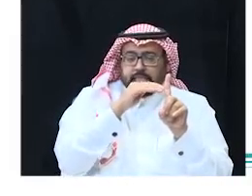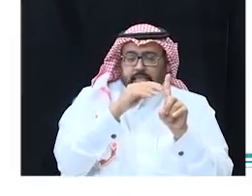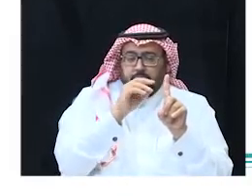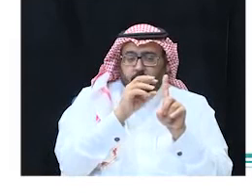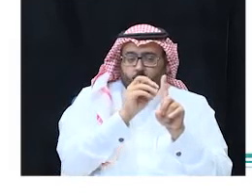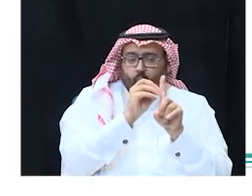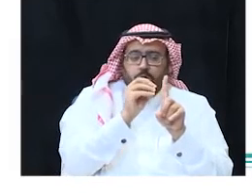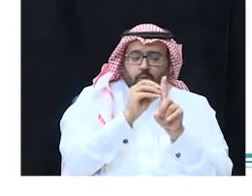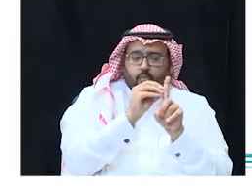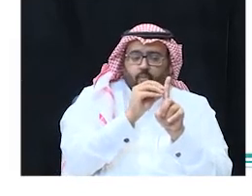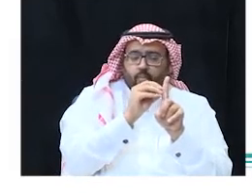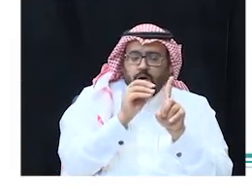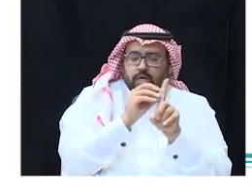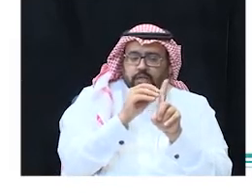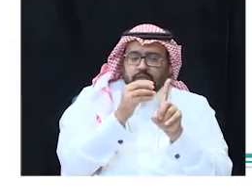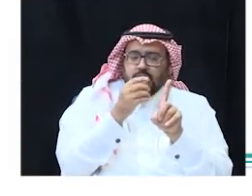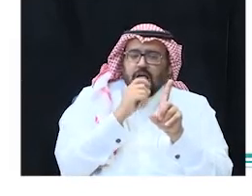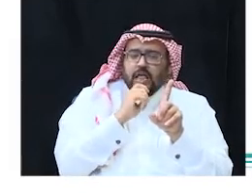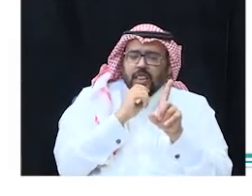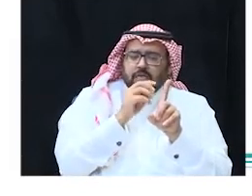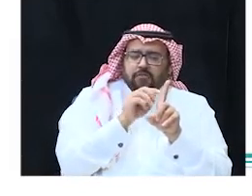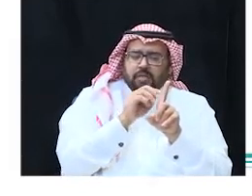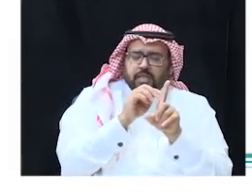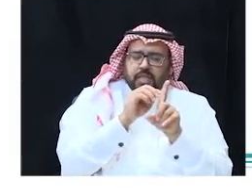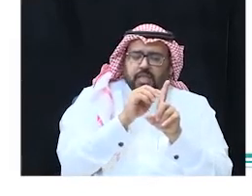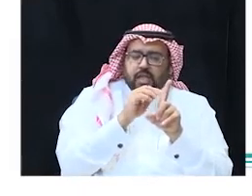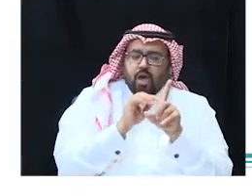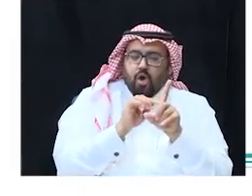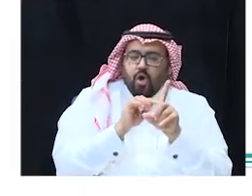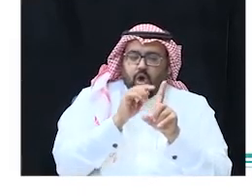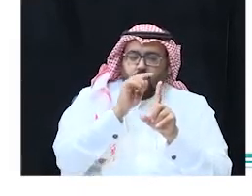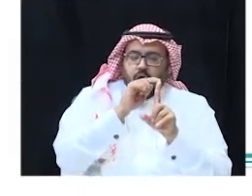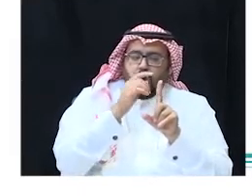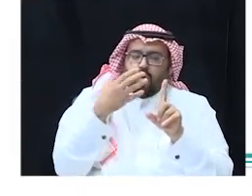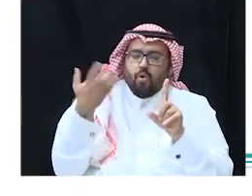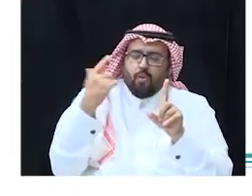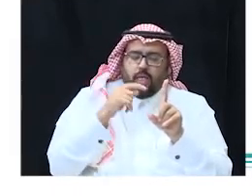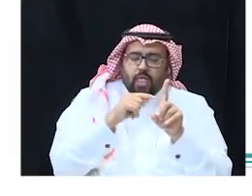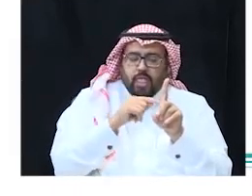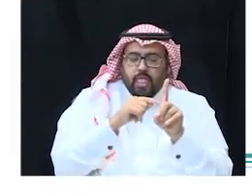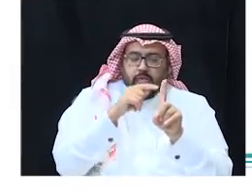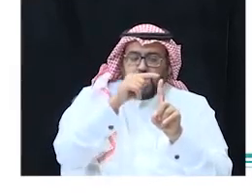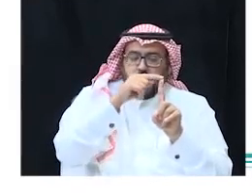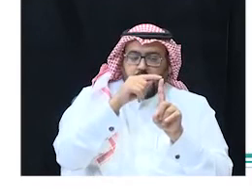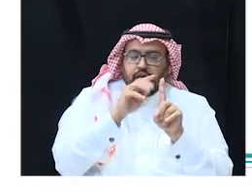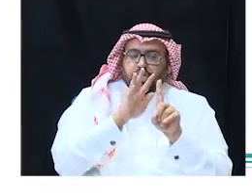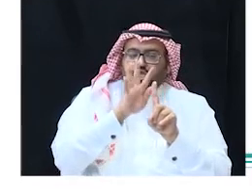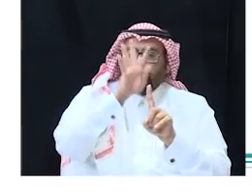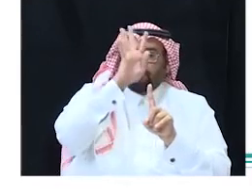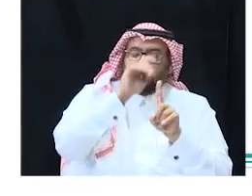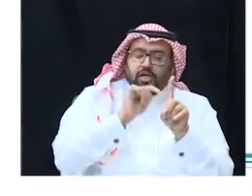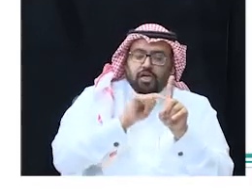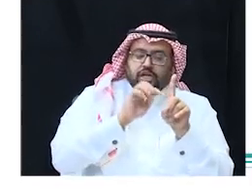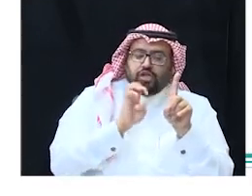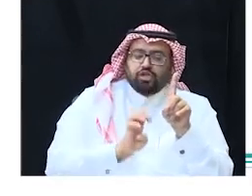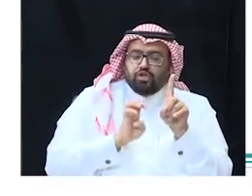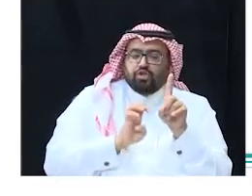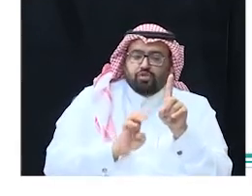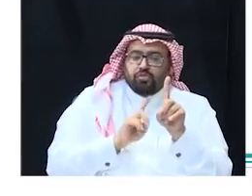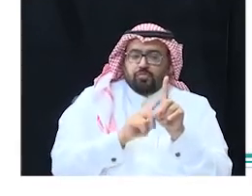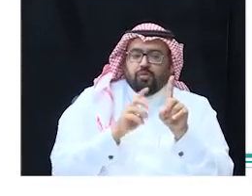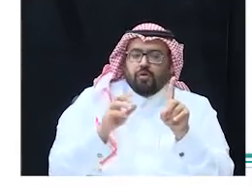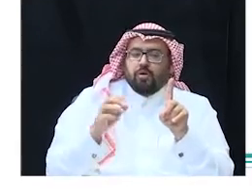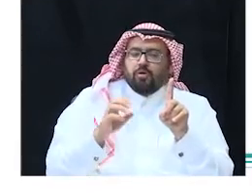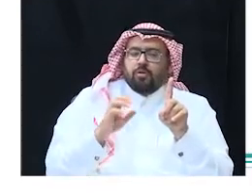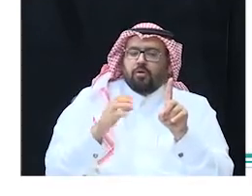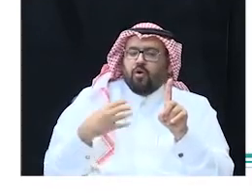يوجد قوة جذب؟ نعم يوجد قوة جذب، ولكن القوة الأكبر تكون هنا وهنا عند قطبي